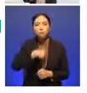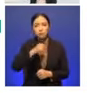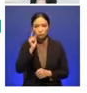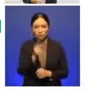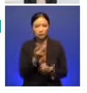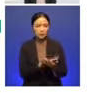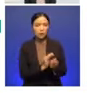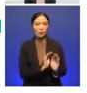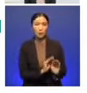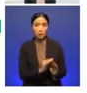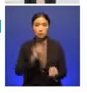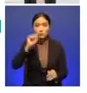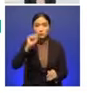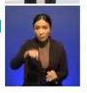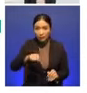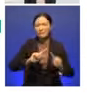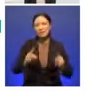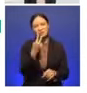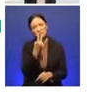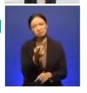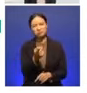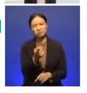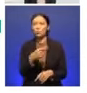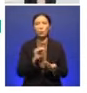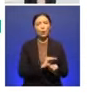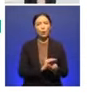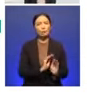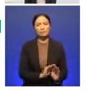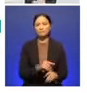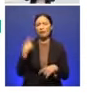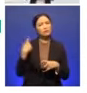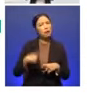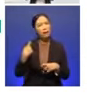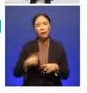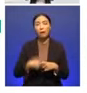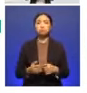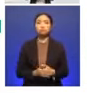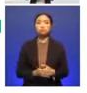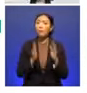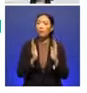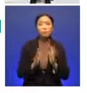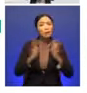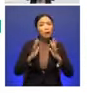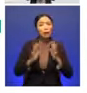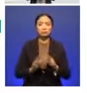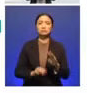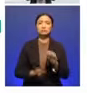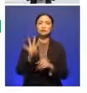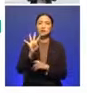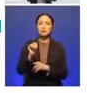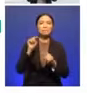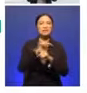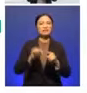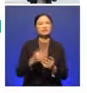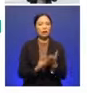ราดูตัวเลขนี้เราก็จะเห็นภาพว่าออมไม่ง่ายแล้วเพราะว่าคนอย่างน้อยเกือบ 40% เนี่ยมีรายได้ติ